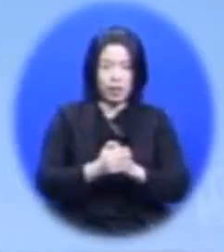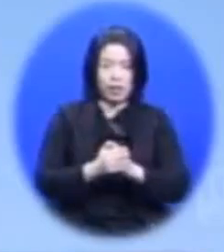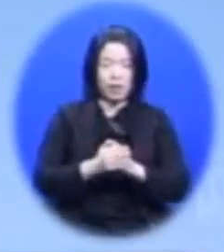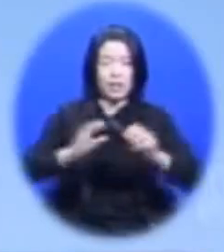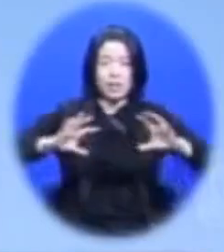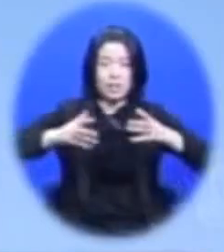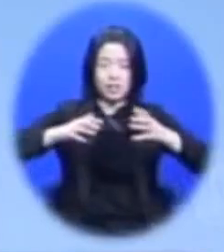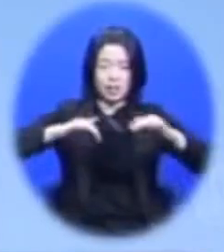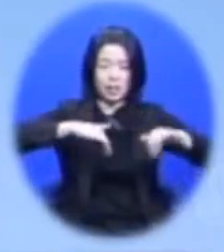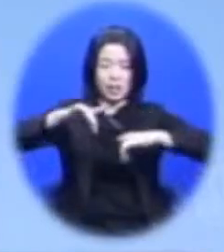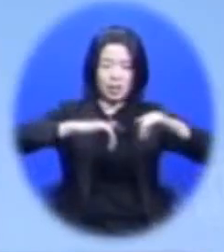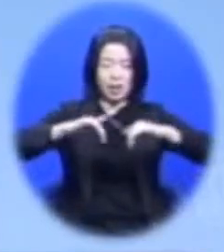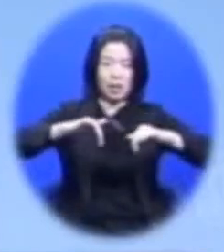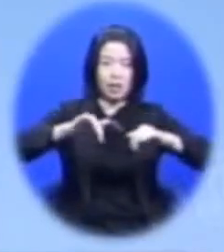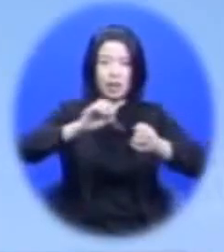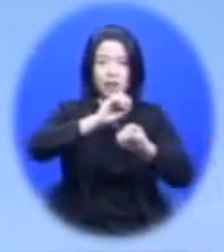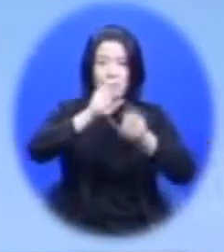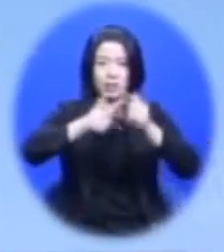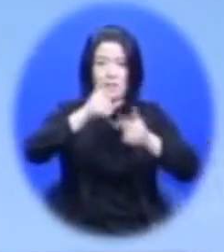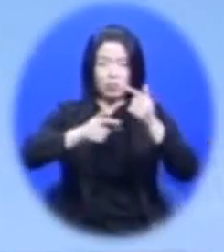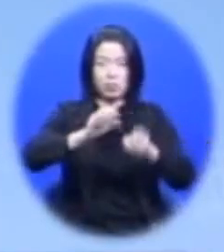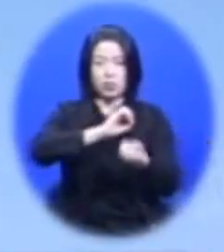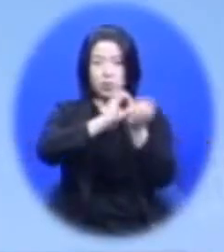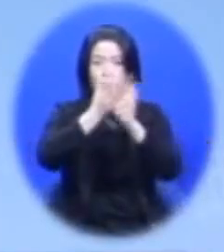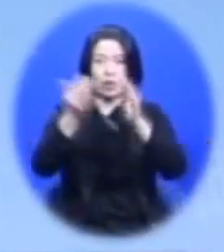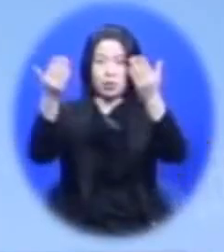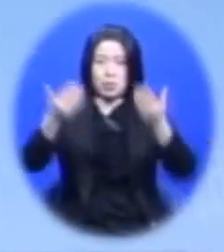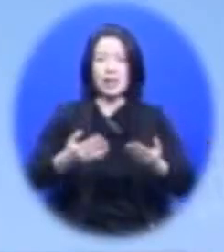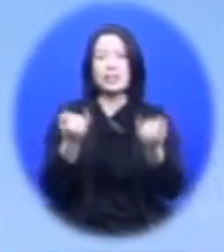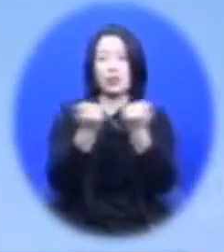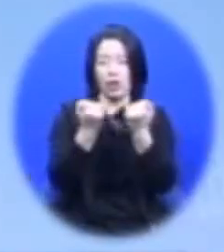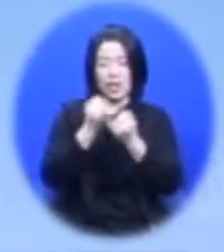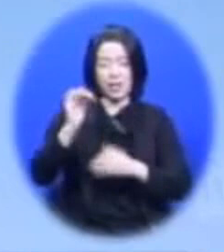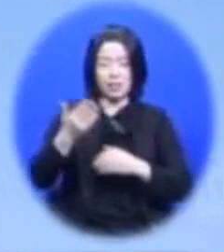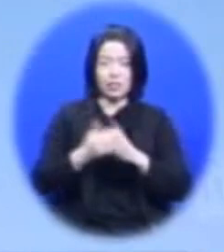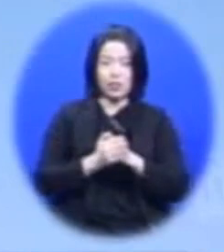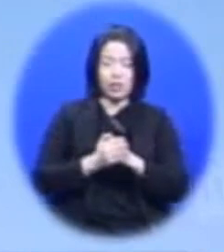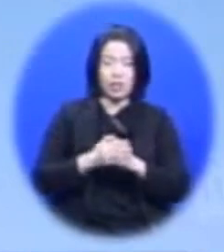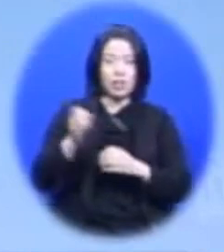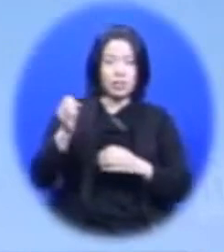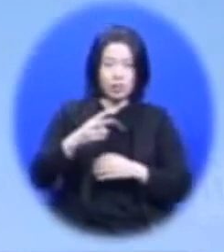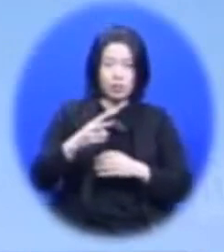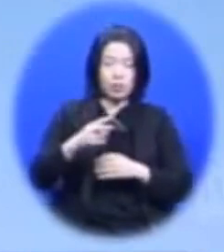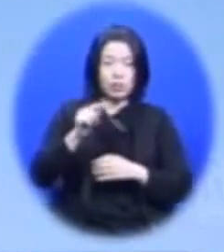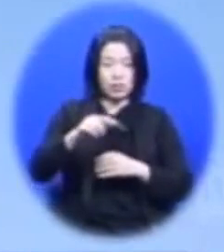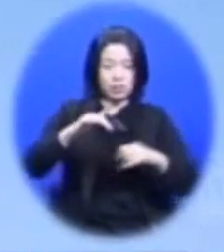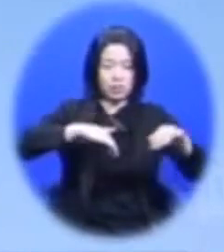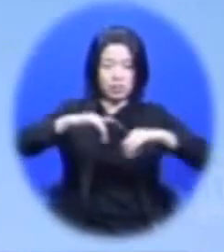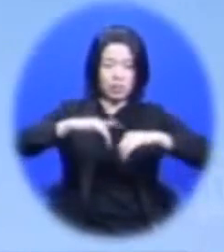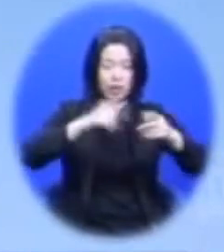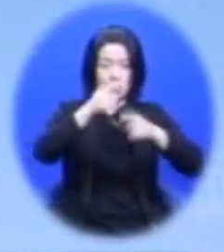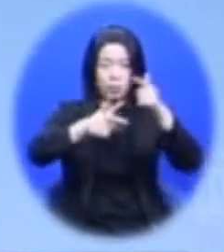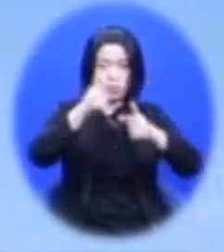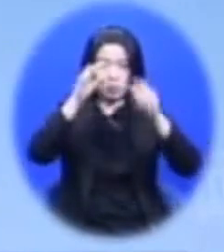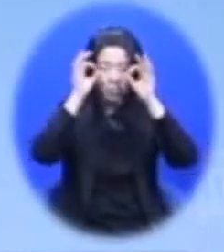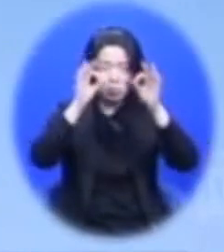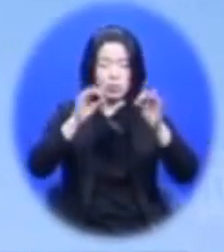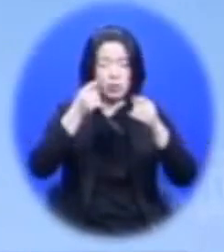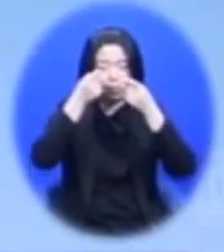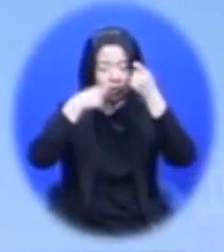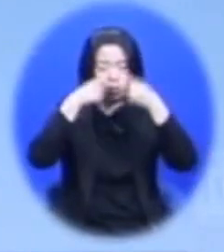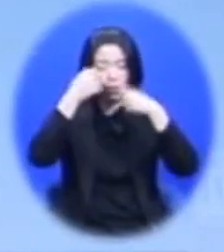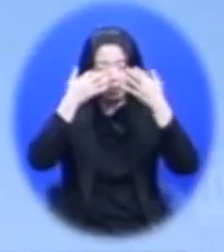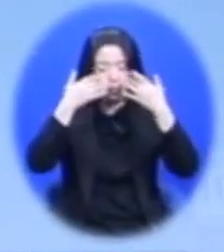세상에 가로수를 꽃다발로 받은 여인이 됐어요. 그리고는 그 가로수를 보면서 눈물이 흘렀다고